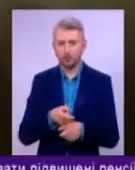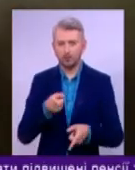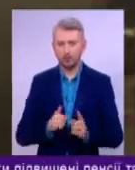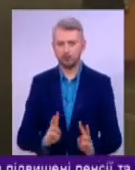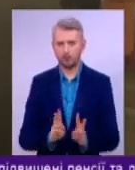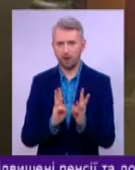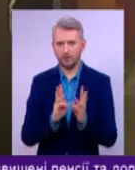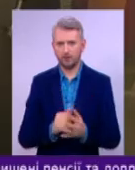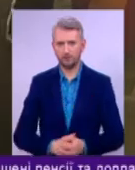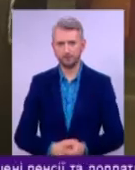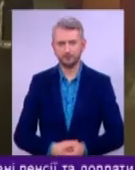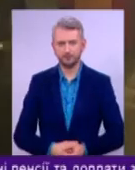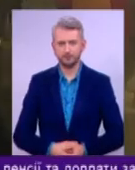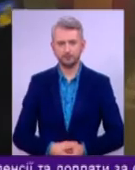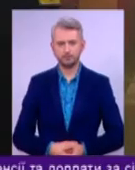багаття.